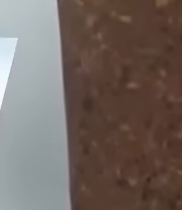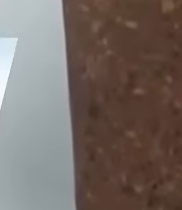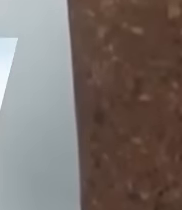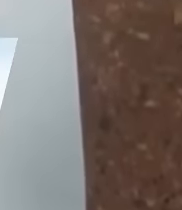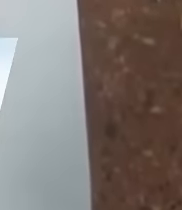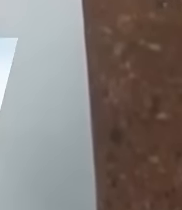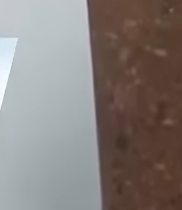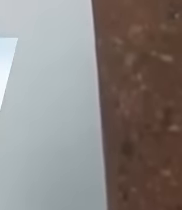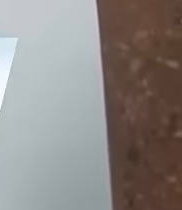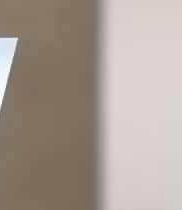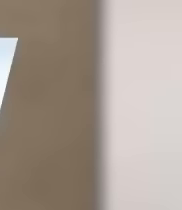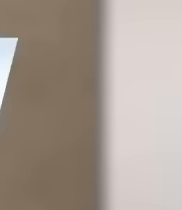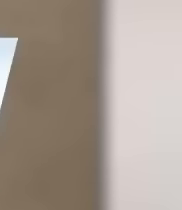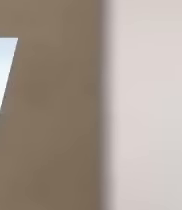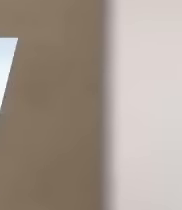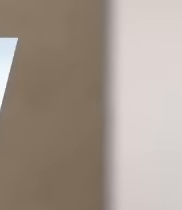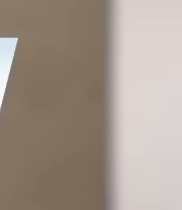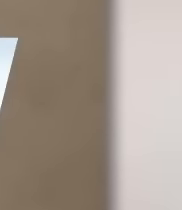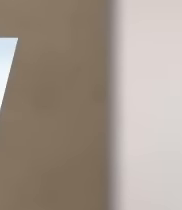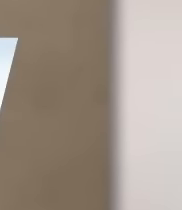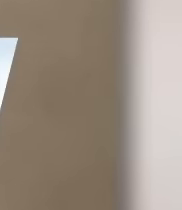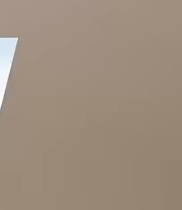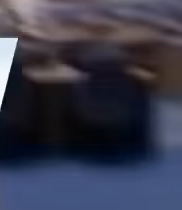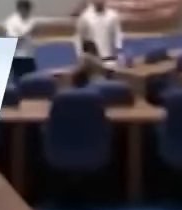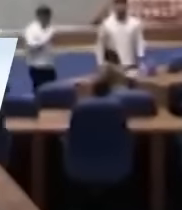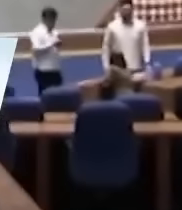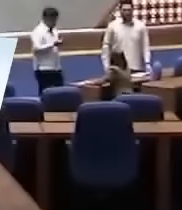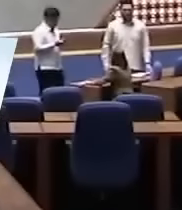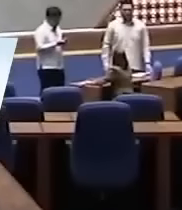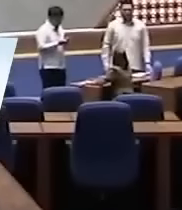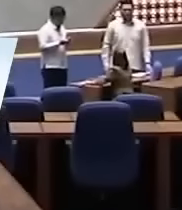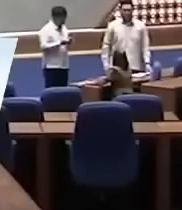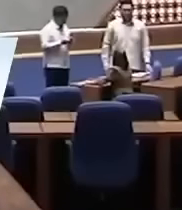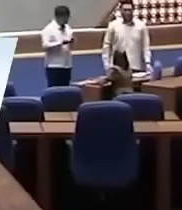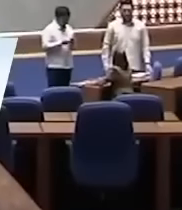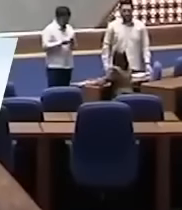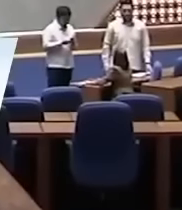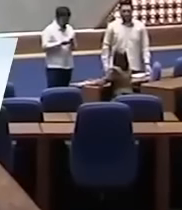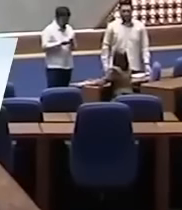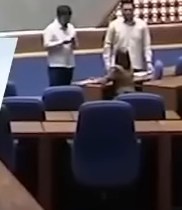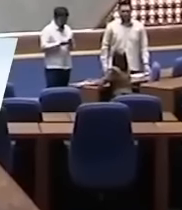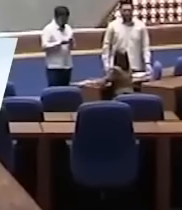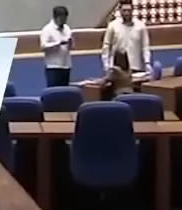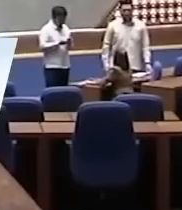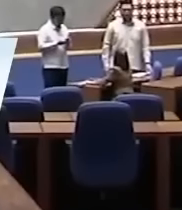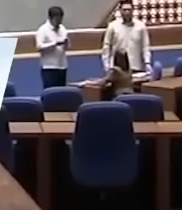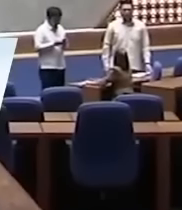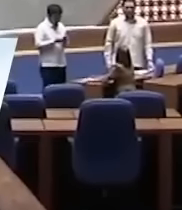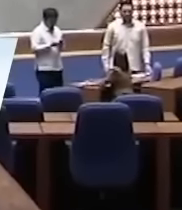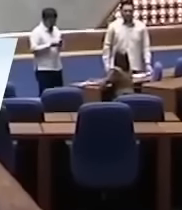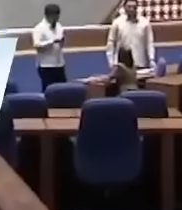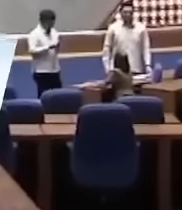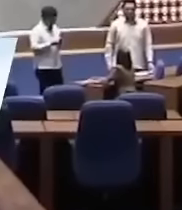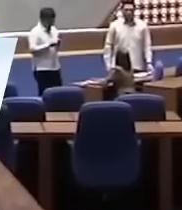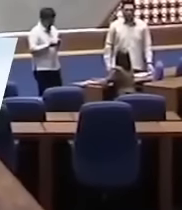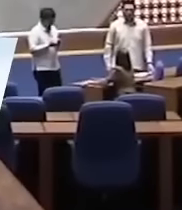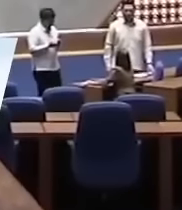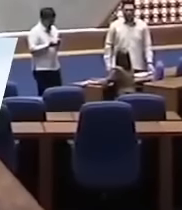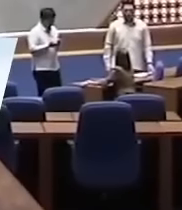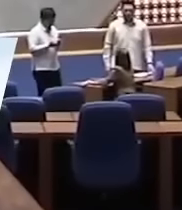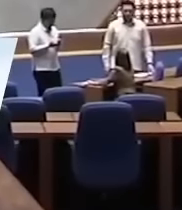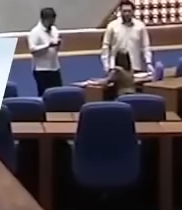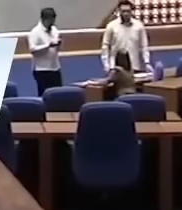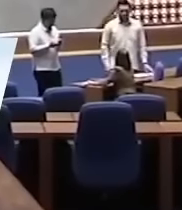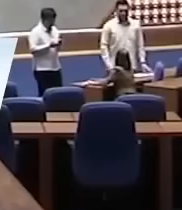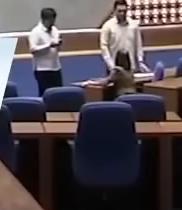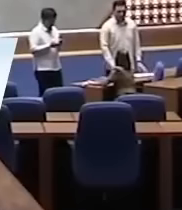ng pinapapirmahang petisyon para sa People's Initiative. Kung magkasama kasing boboto ang mga senador at mga kongresista, mababaliwala